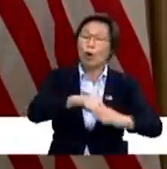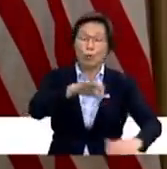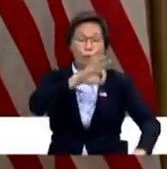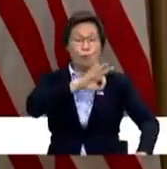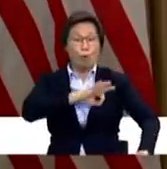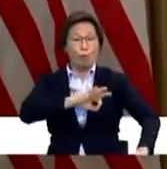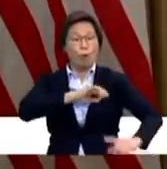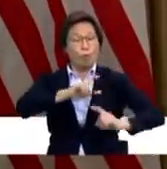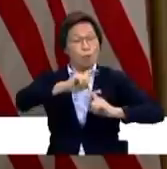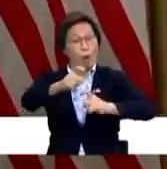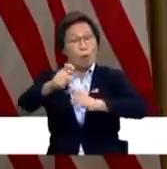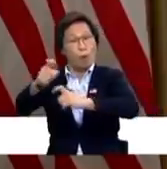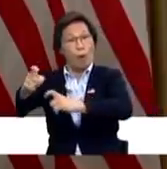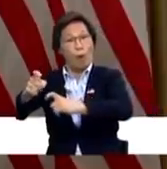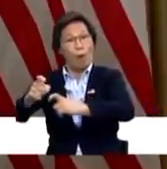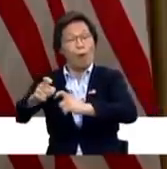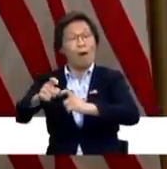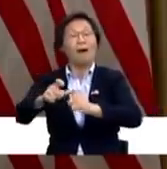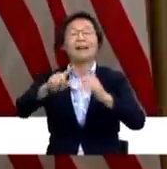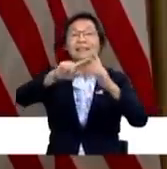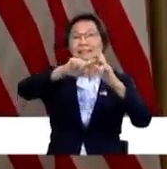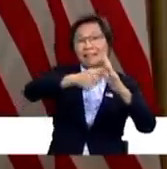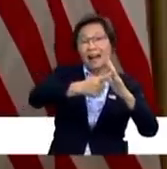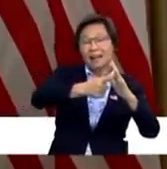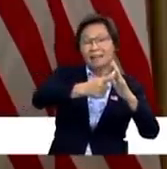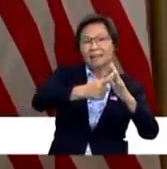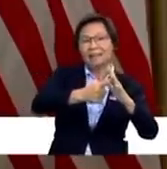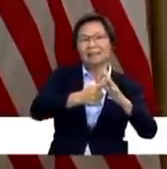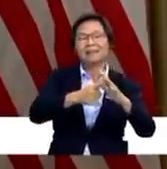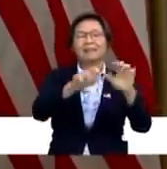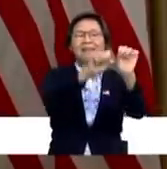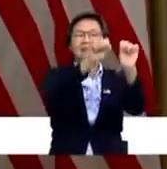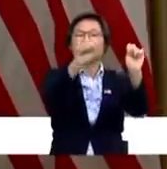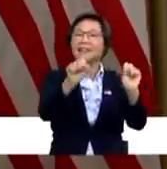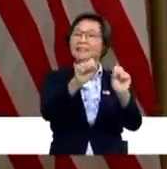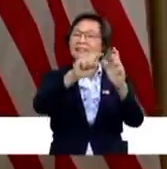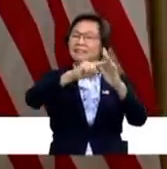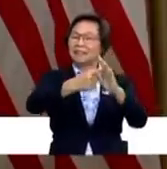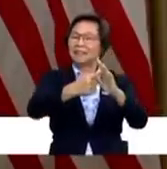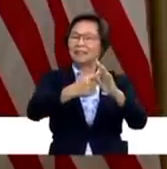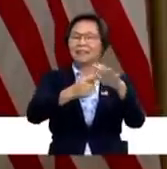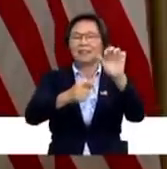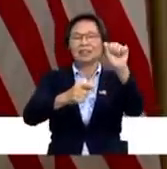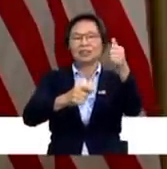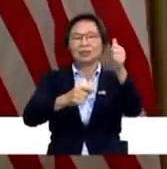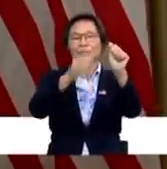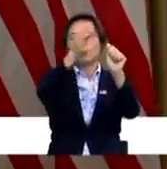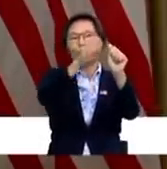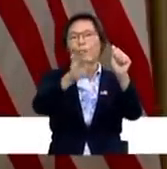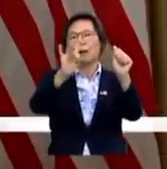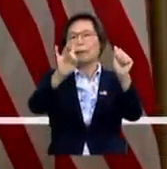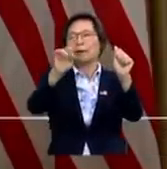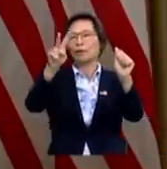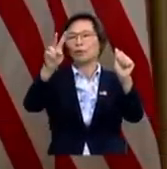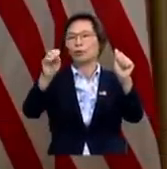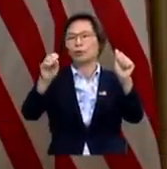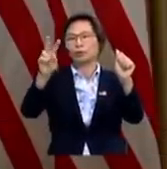saya umumkan hal ini akan mudah berkuasa pada Selasa 10 ogez